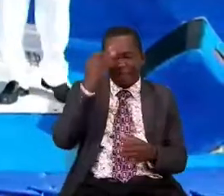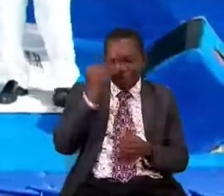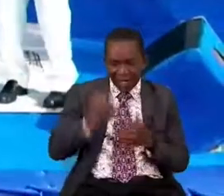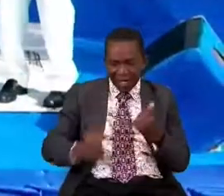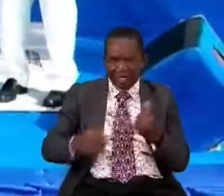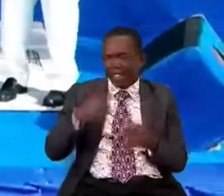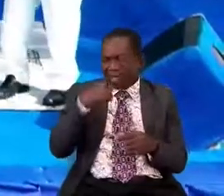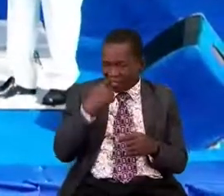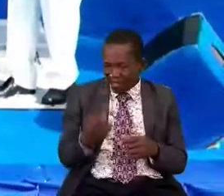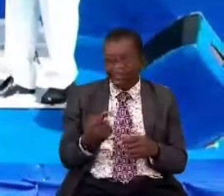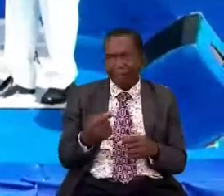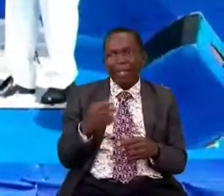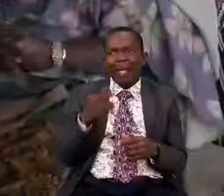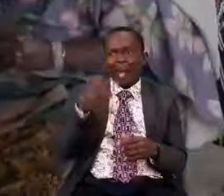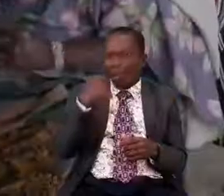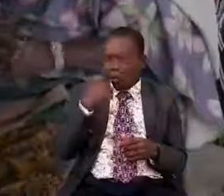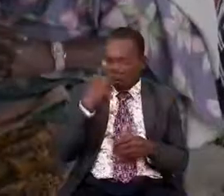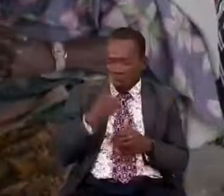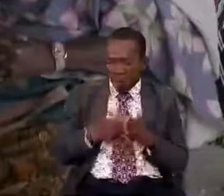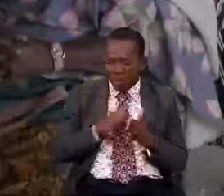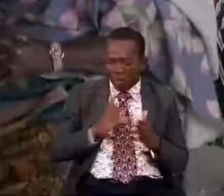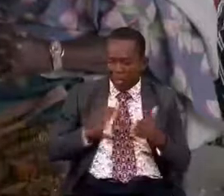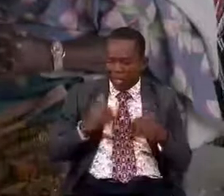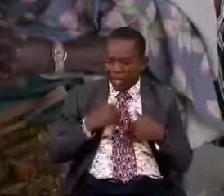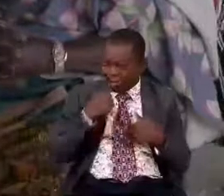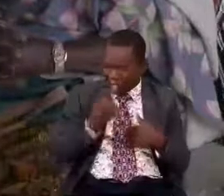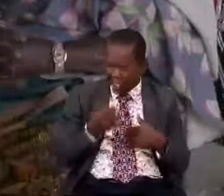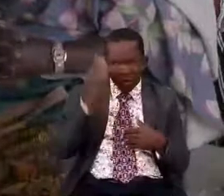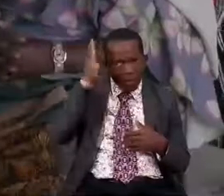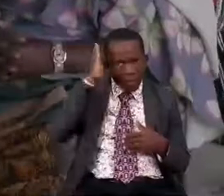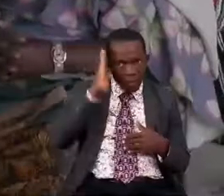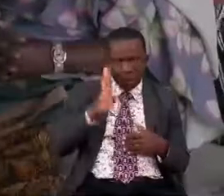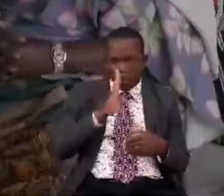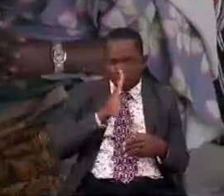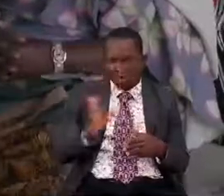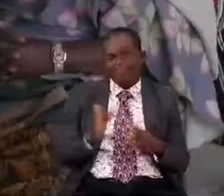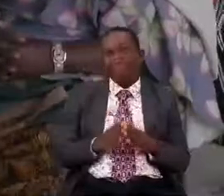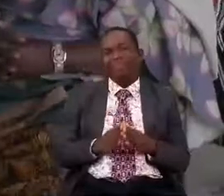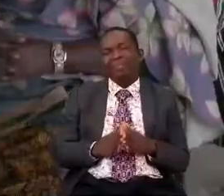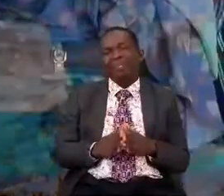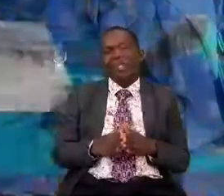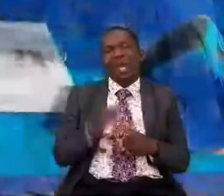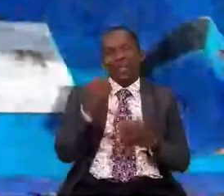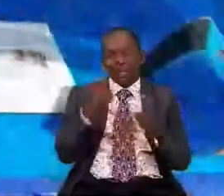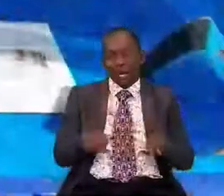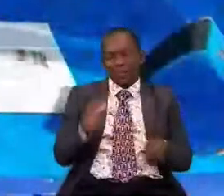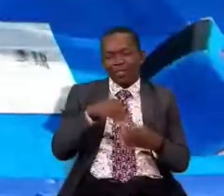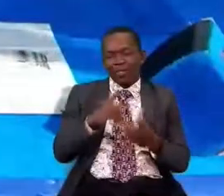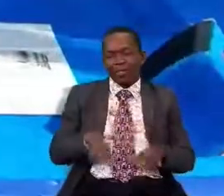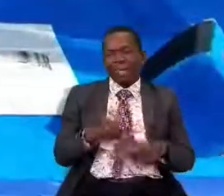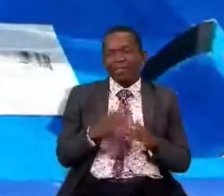qu'il a dit sera dans ta vie au nom de Jésus. Premièrement donc, c'est une